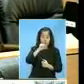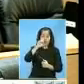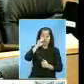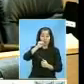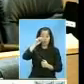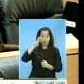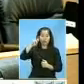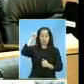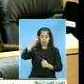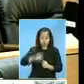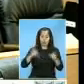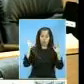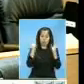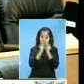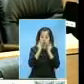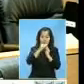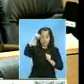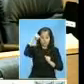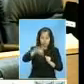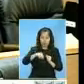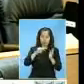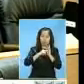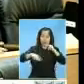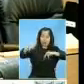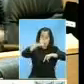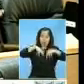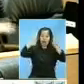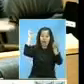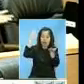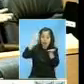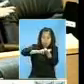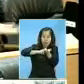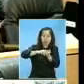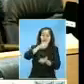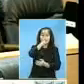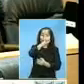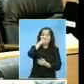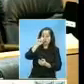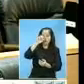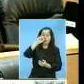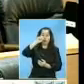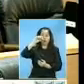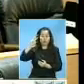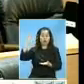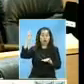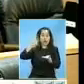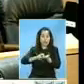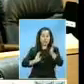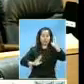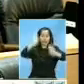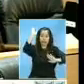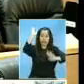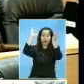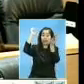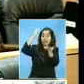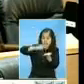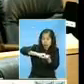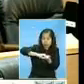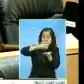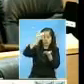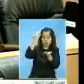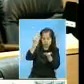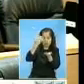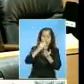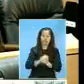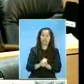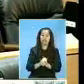ข้ารัฐสภาให้ได้รับความเห็นชอบจากบรรดาสมาชิกวุฒิสภาบรรดาสมาชิกสภาผู้แทนราษฎรเสีย